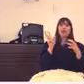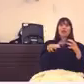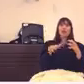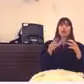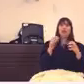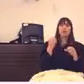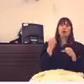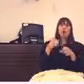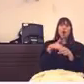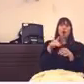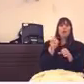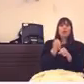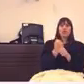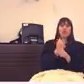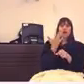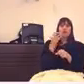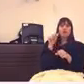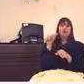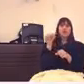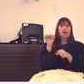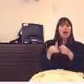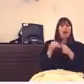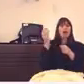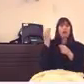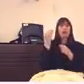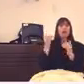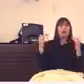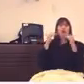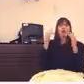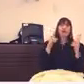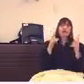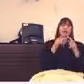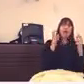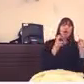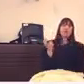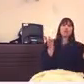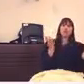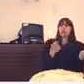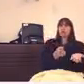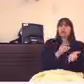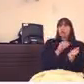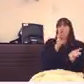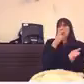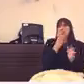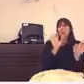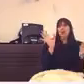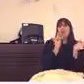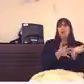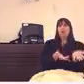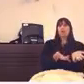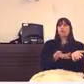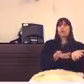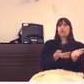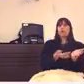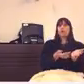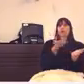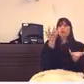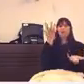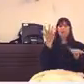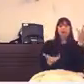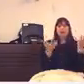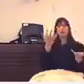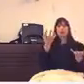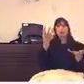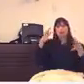3,000 עובדים, 56,000 תלמידים, משווים אותו לעמותה, זה אני עוד לא ראיתי באף מקום, ששמים על המשקל את